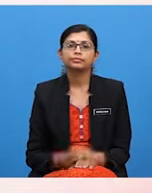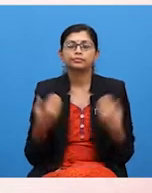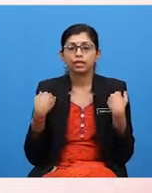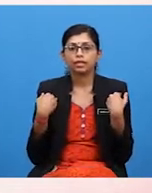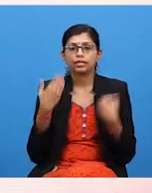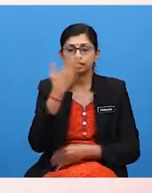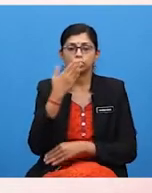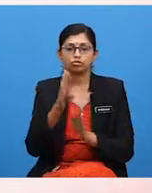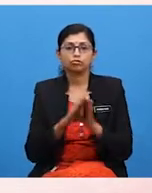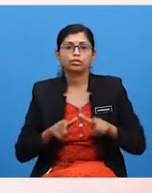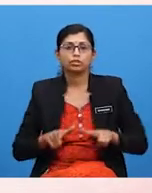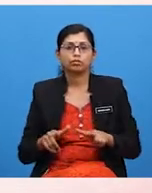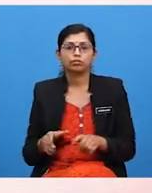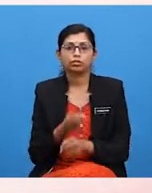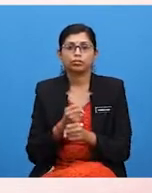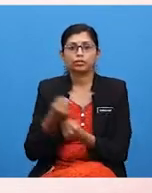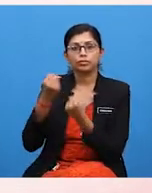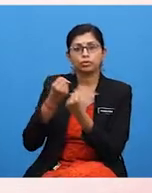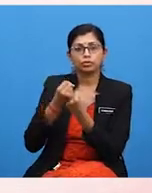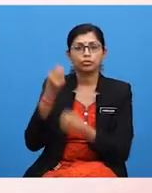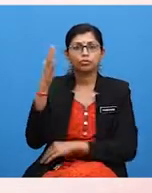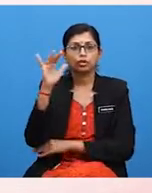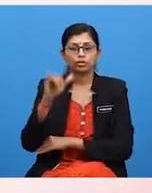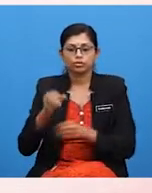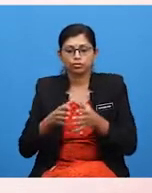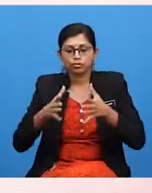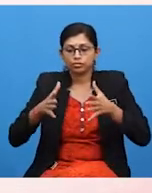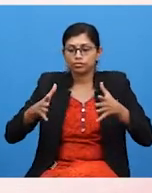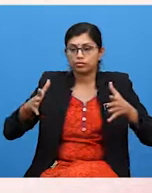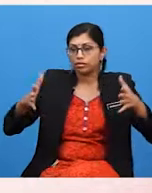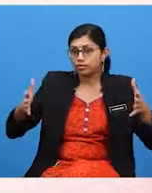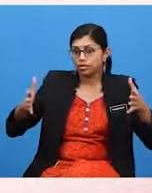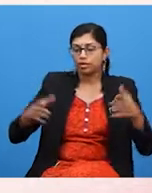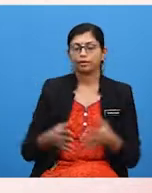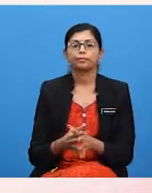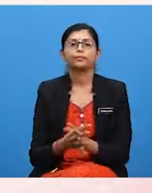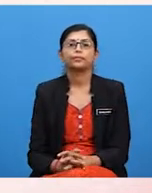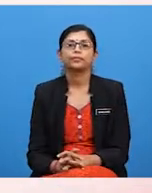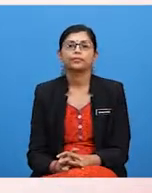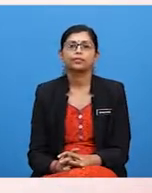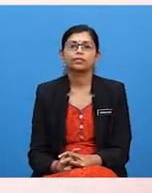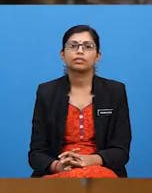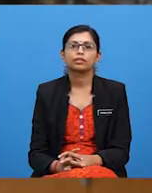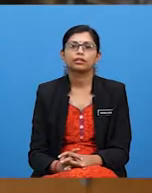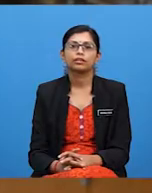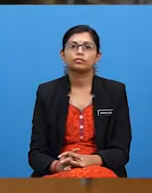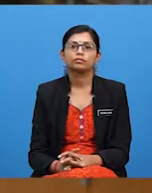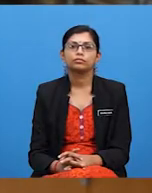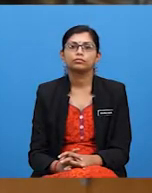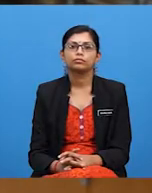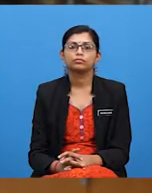Kehadiran tisu berkayu dapat menyokong tumbuhan yang semakin membesar. Oleh